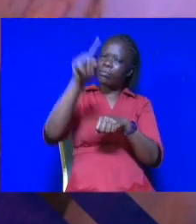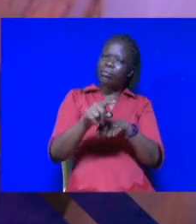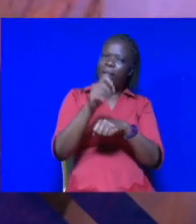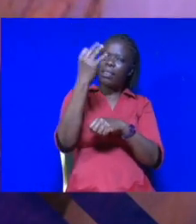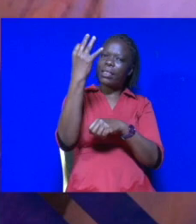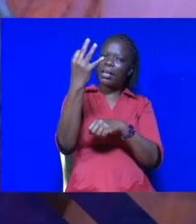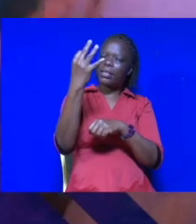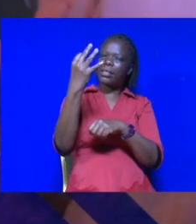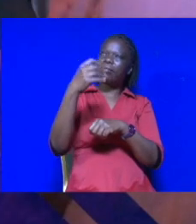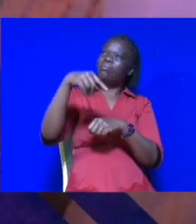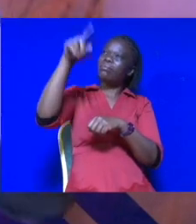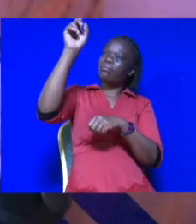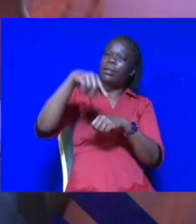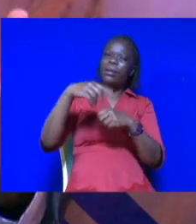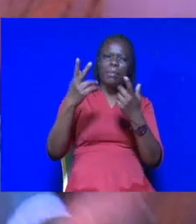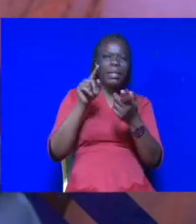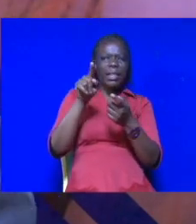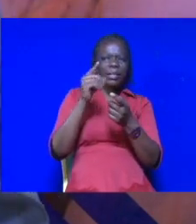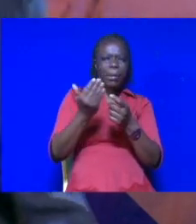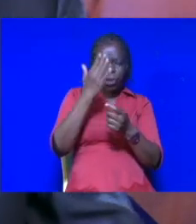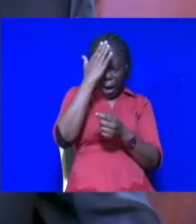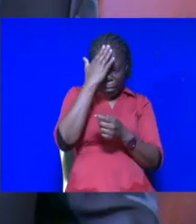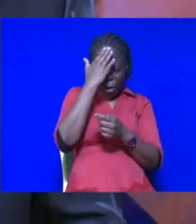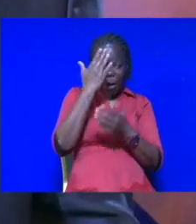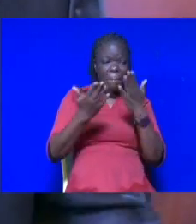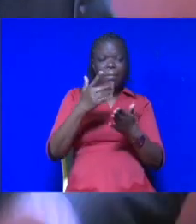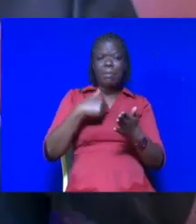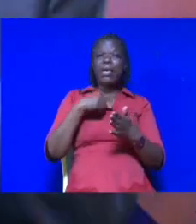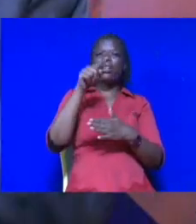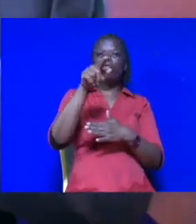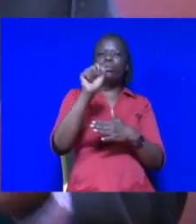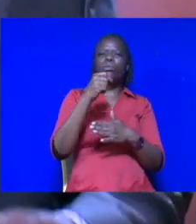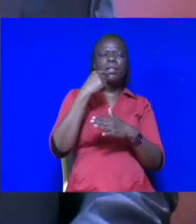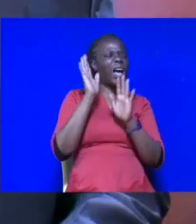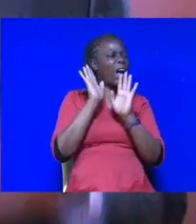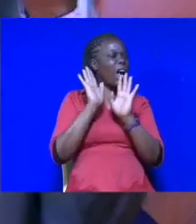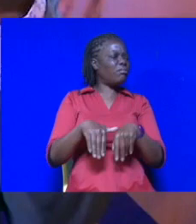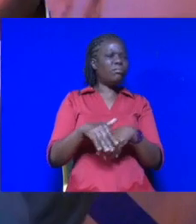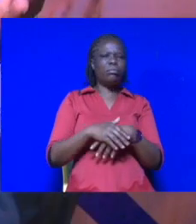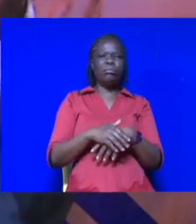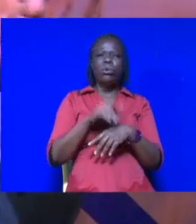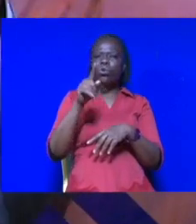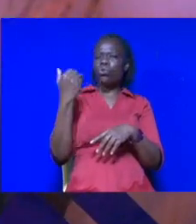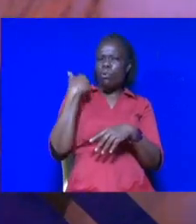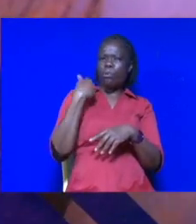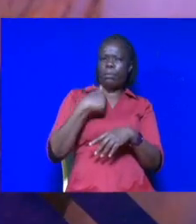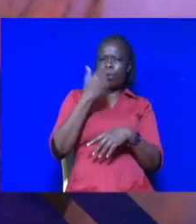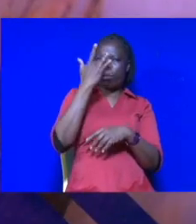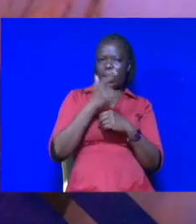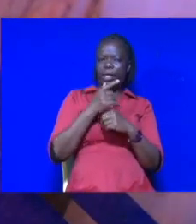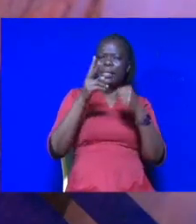mnyenyekevu. Huenda wewe na mimi tungefika mahali tukasema imetosha. Mbona amenisumbua sana?